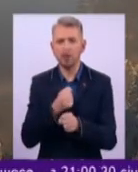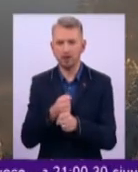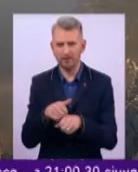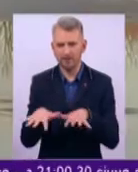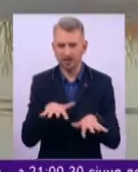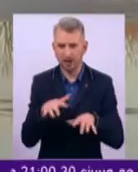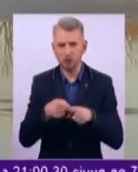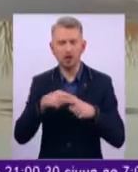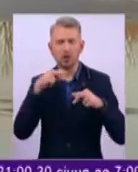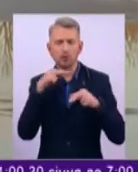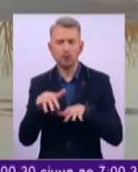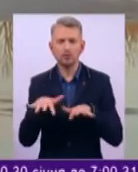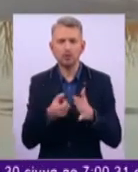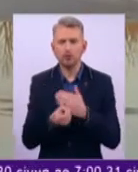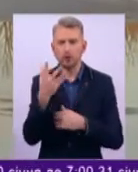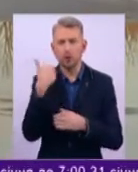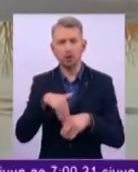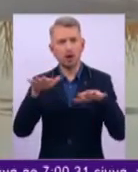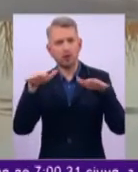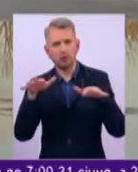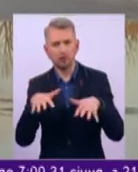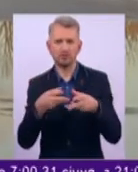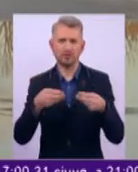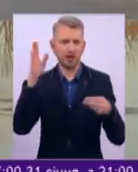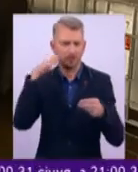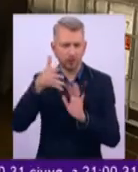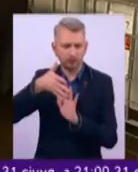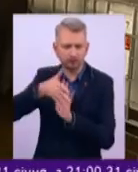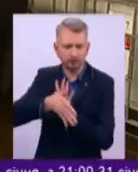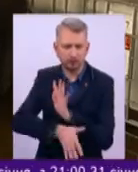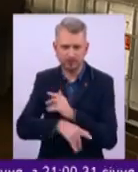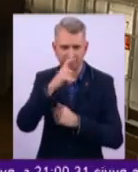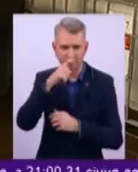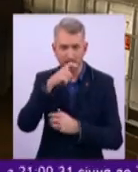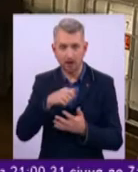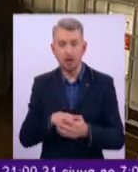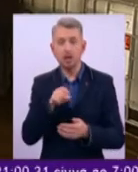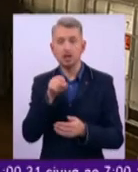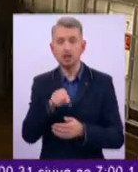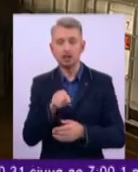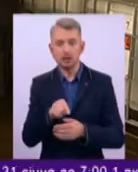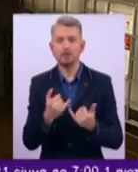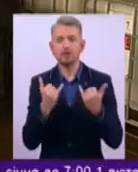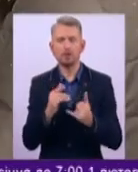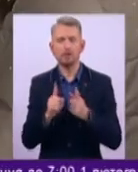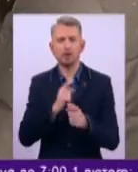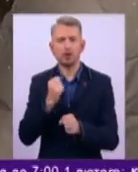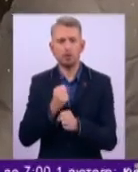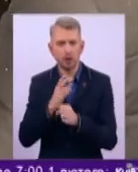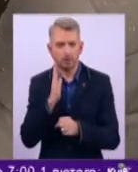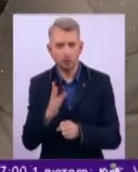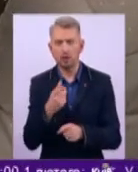Ця отруйна речовина утворюється, коли дощовиця чи тала вода проходять через шар сміття. Її відтепер перероблятимуть